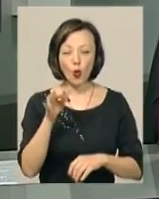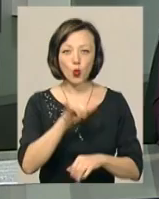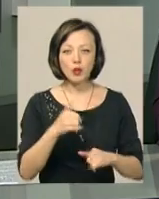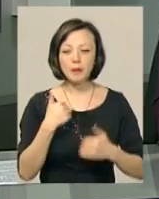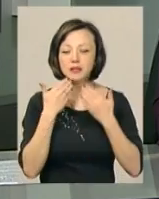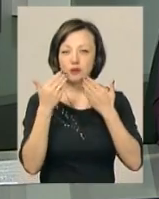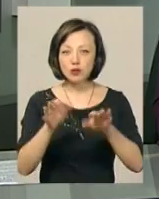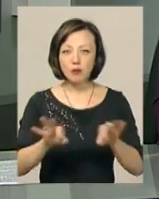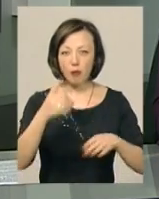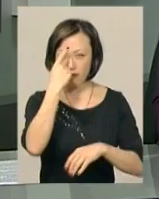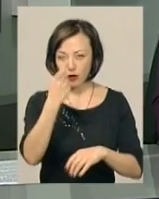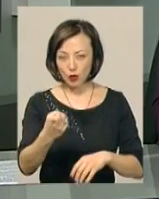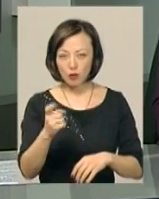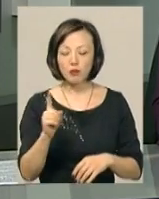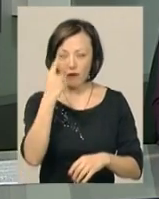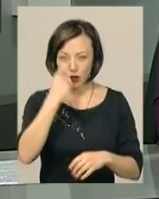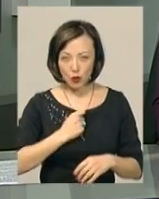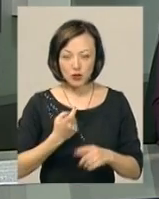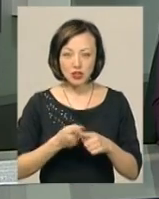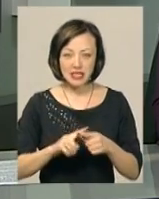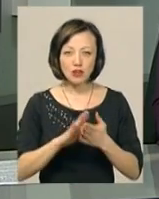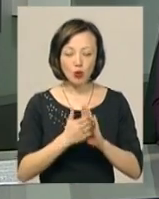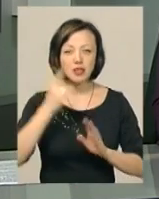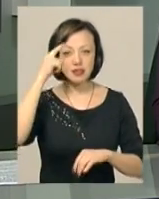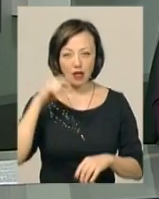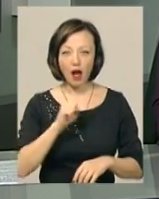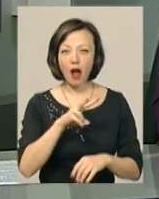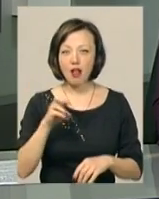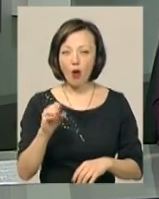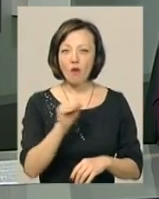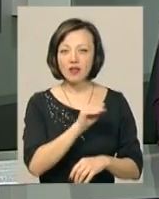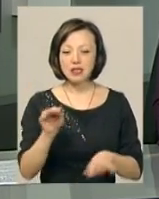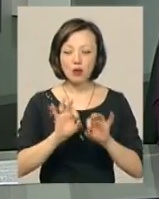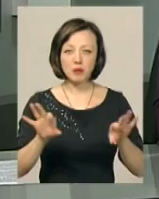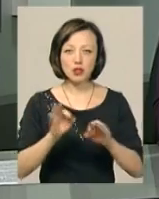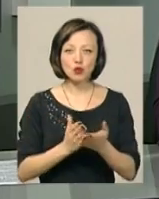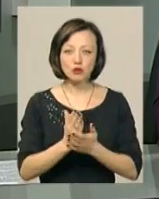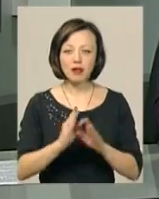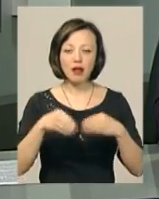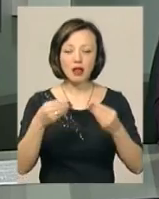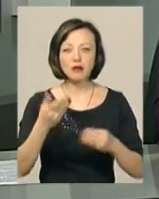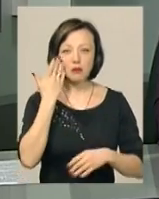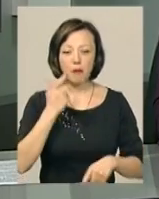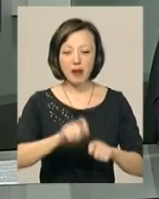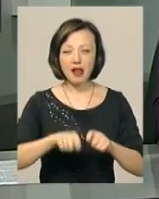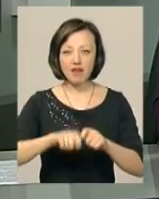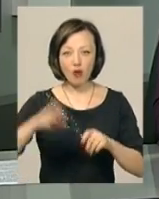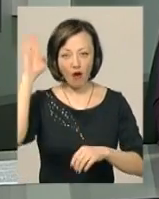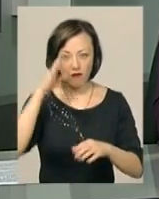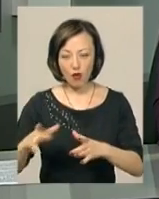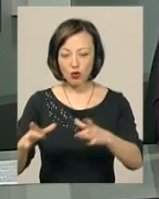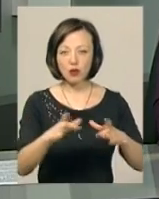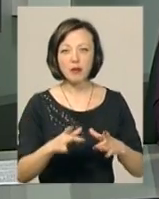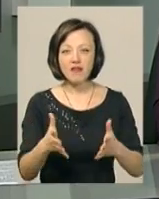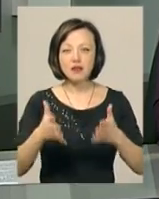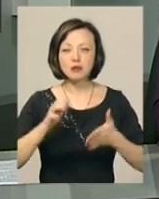за коментарем, повідомили, що про цю ситуацію знають, але офіційний коментар служба надасть після перевірки водойми і встановлення